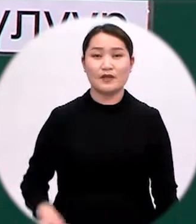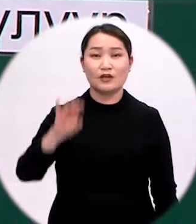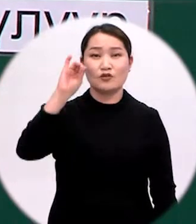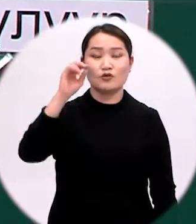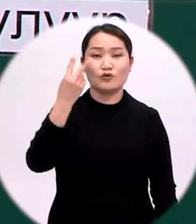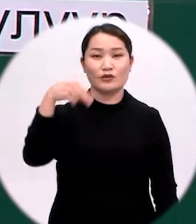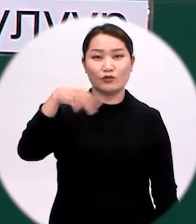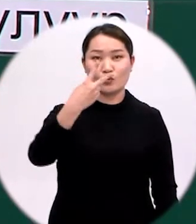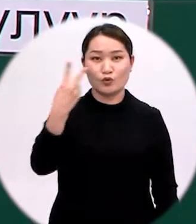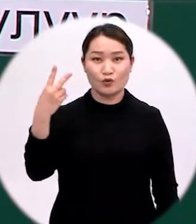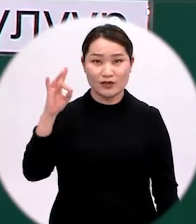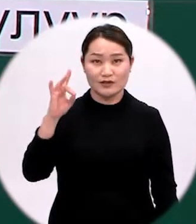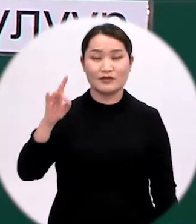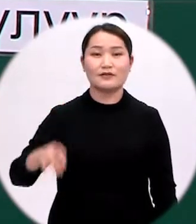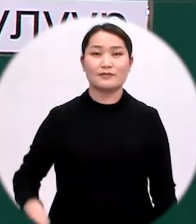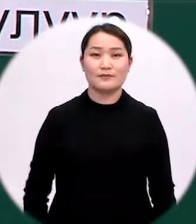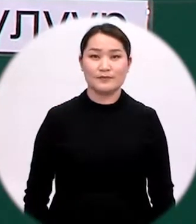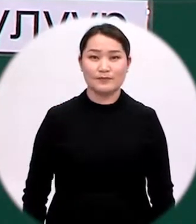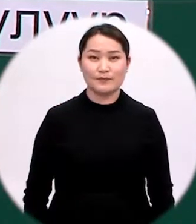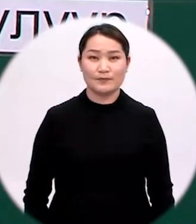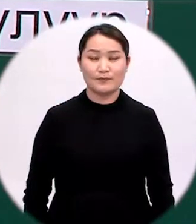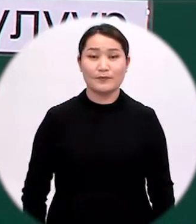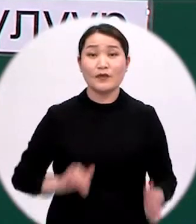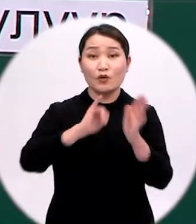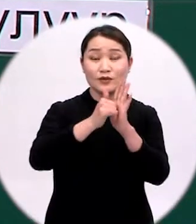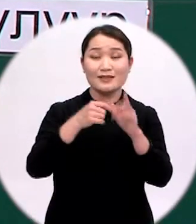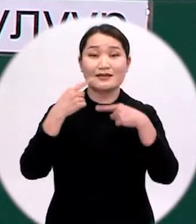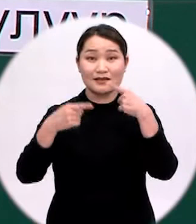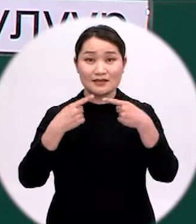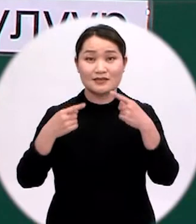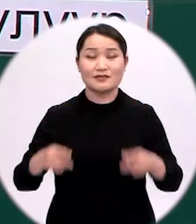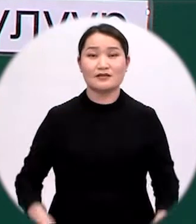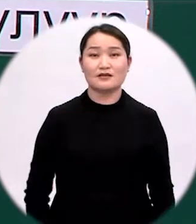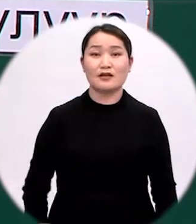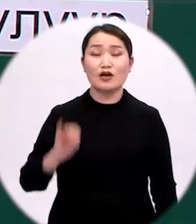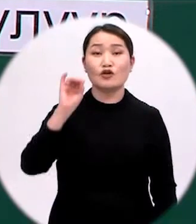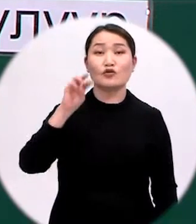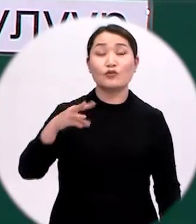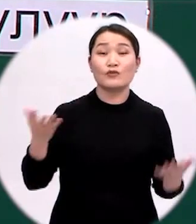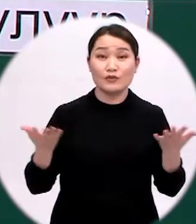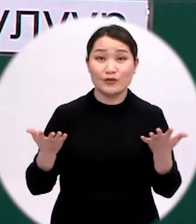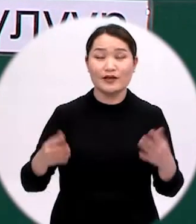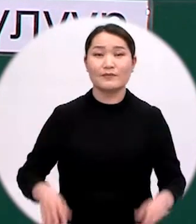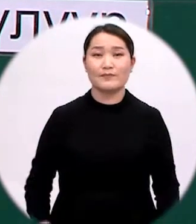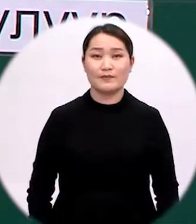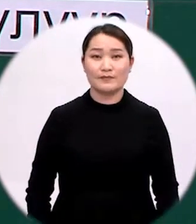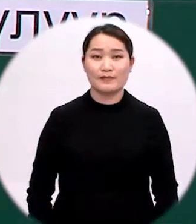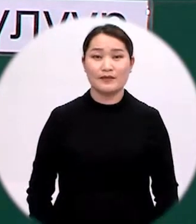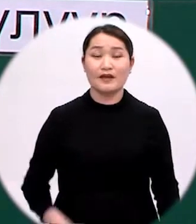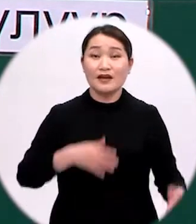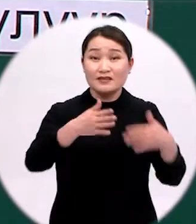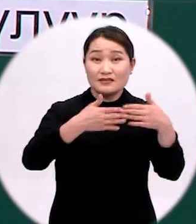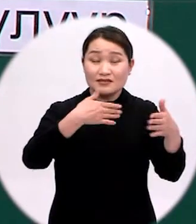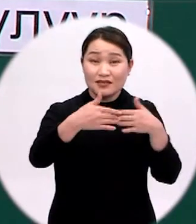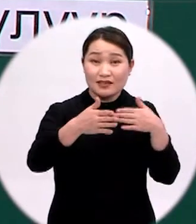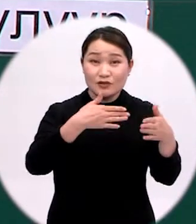Юулүр. За, хүүхдүүдээ утгыг нь ярилцъя. Юм. Ямар нэгэн юм авах.